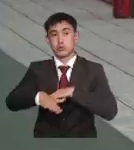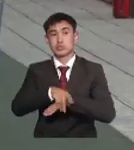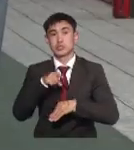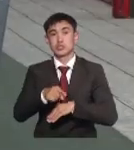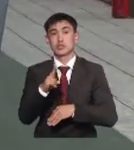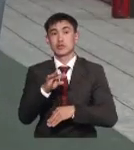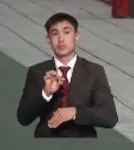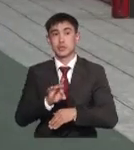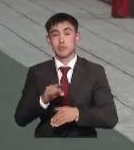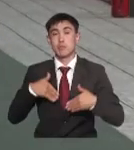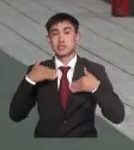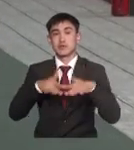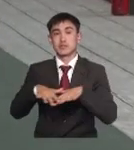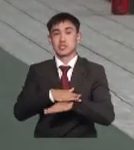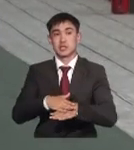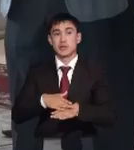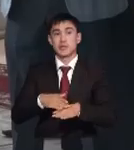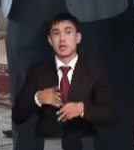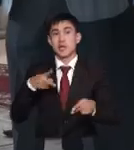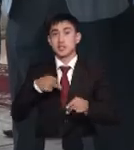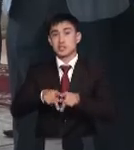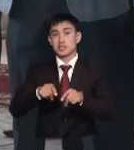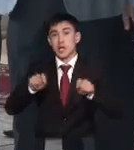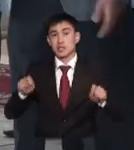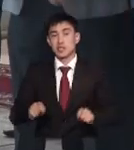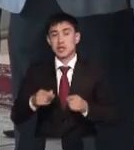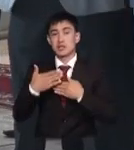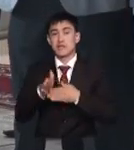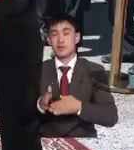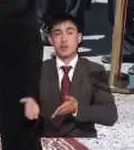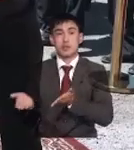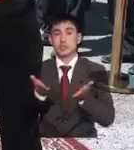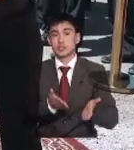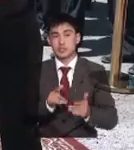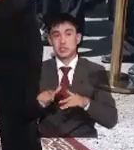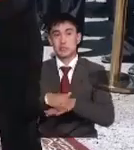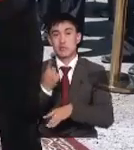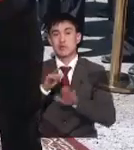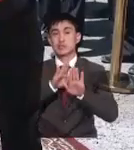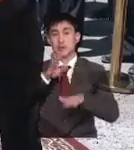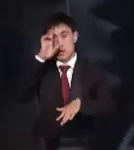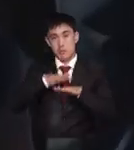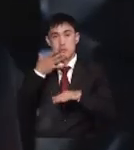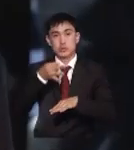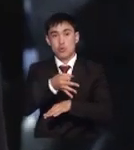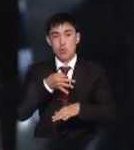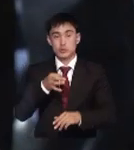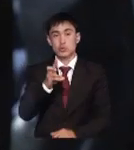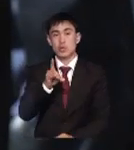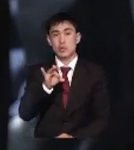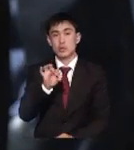м поздравил жителей разрезал ленту и торжественно открыл двери для посетителей первый заместитель Акима Алматинской области